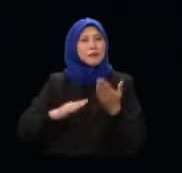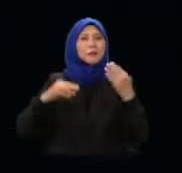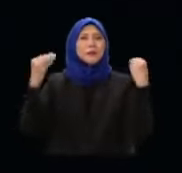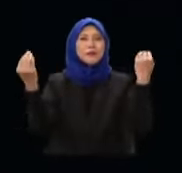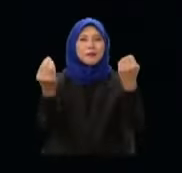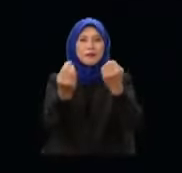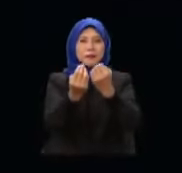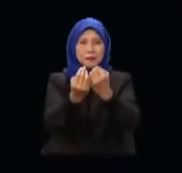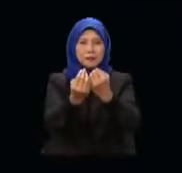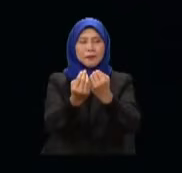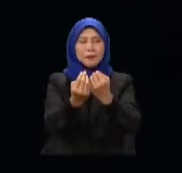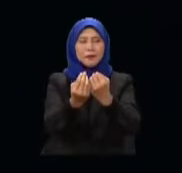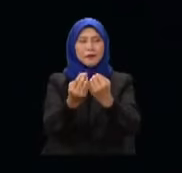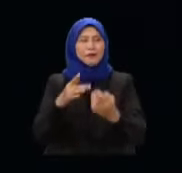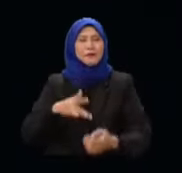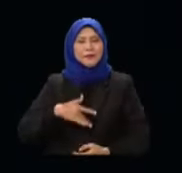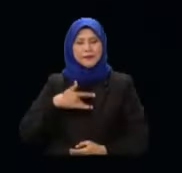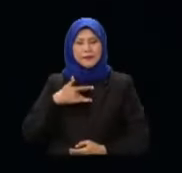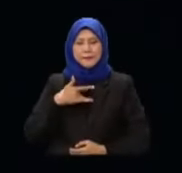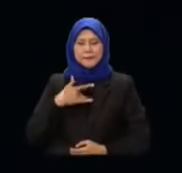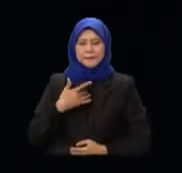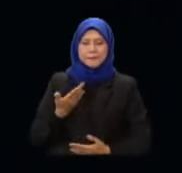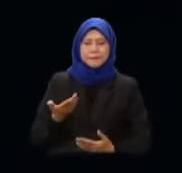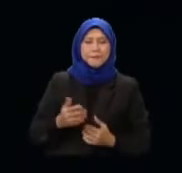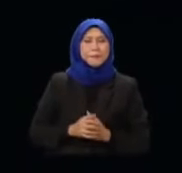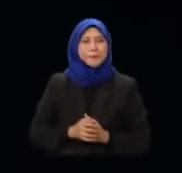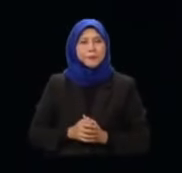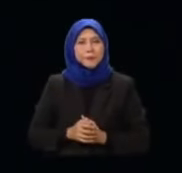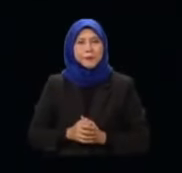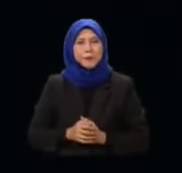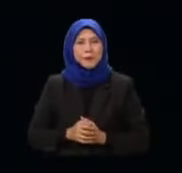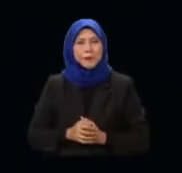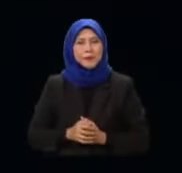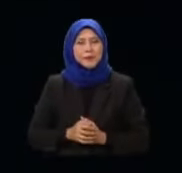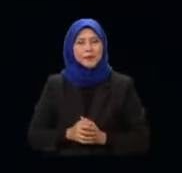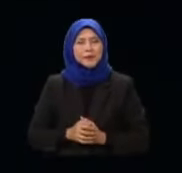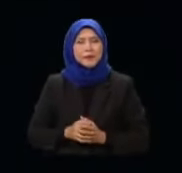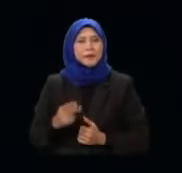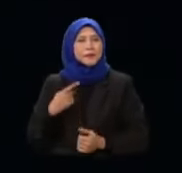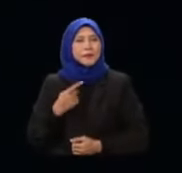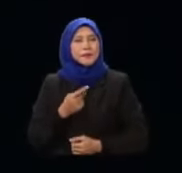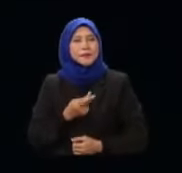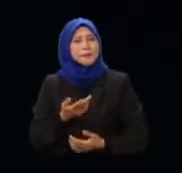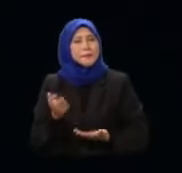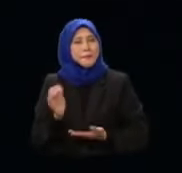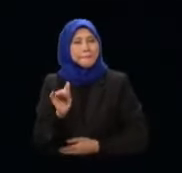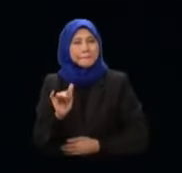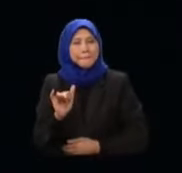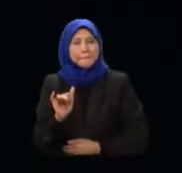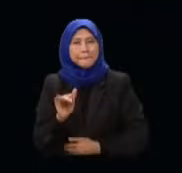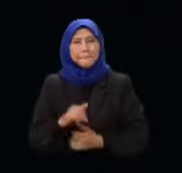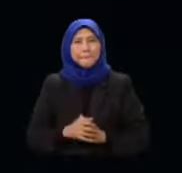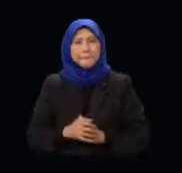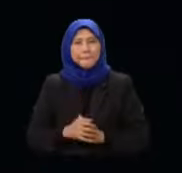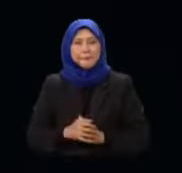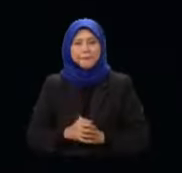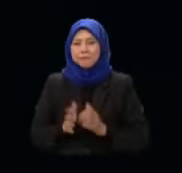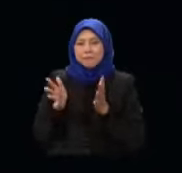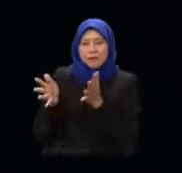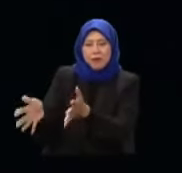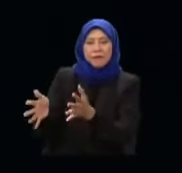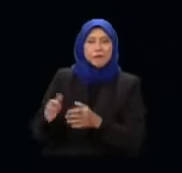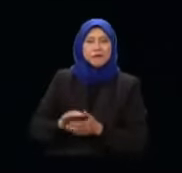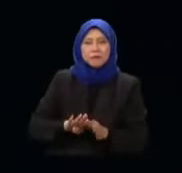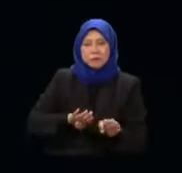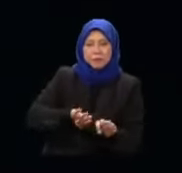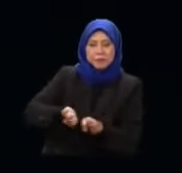kita Raya kita yang Rasul seolah di Amerika diketuk samping karena eh Amerika di di biar enggak